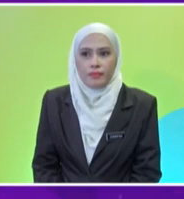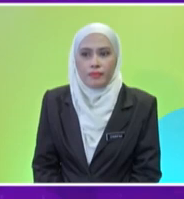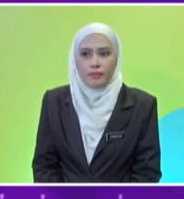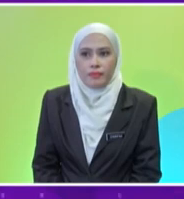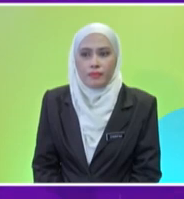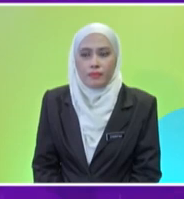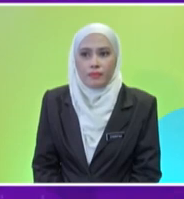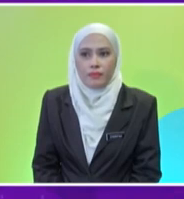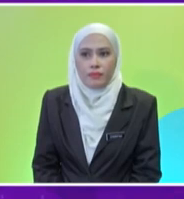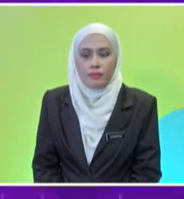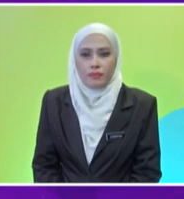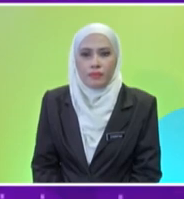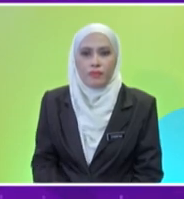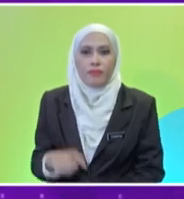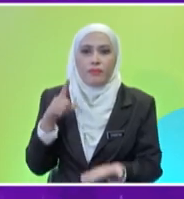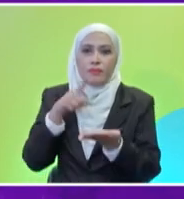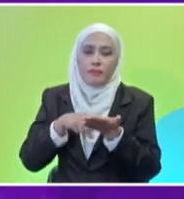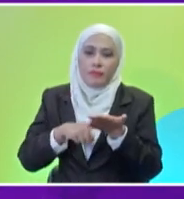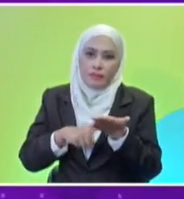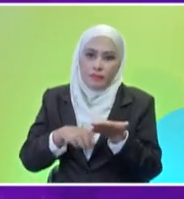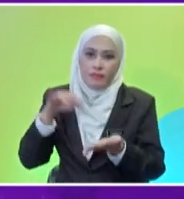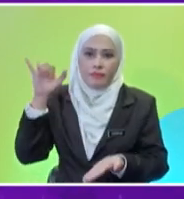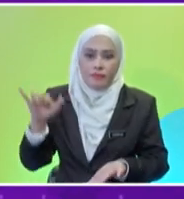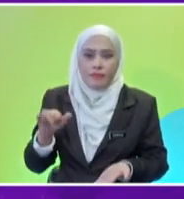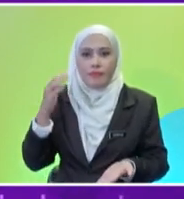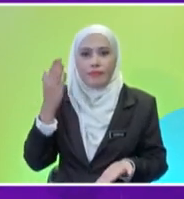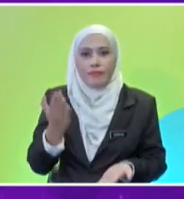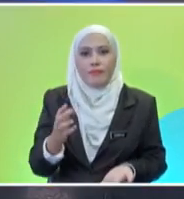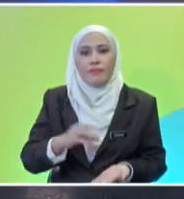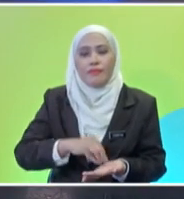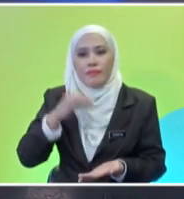apa yang kamu pelajari hari ini tidak petunjuk jawaban